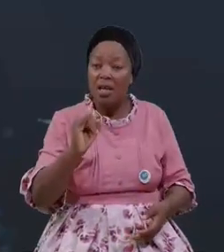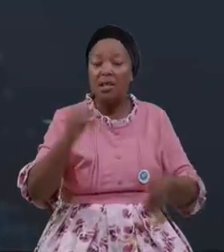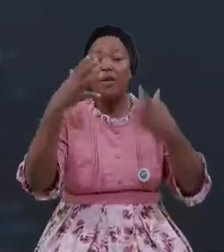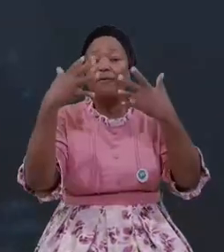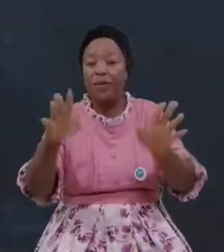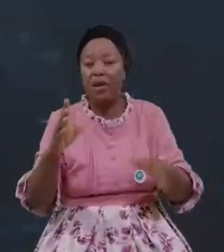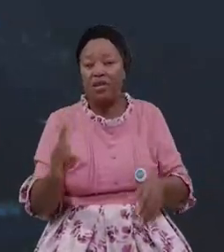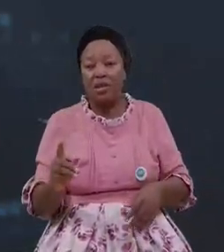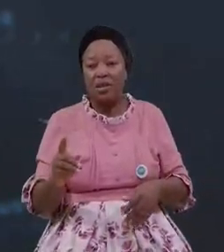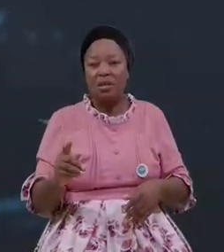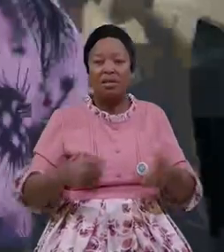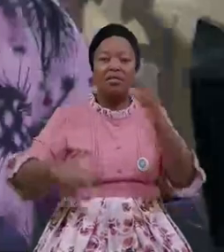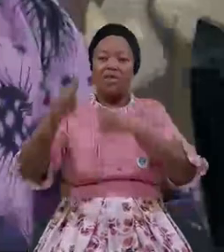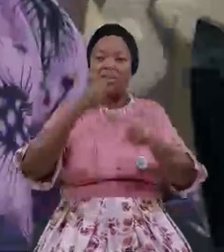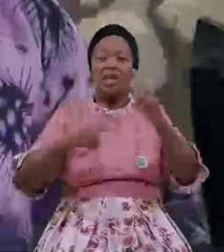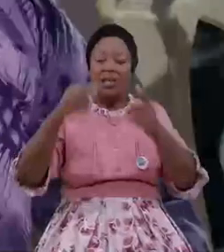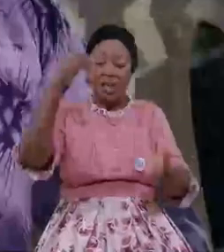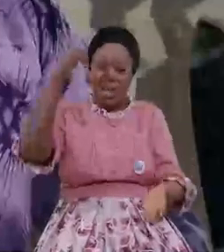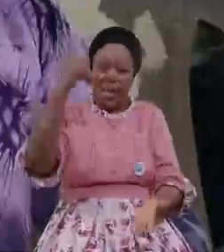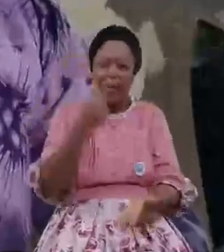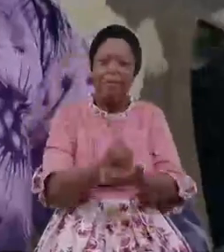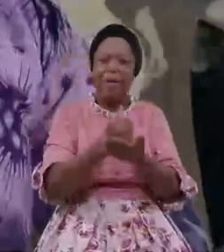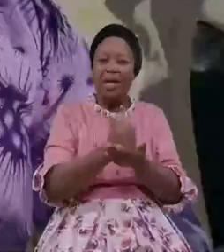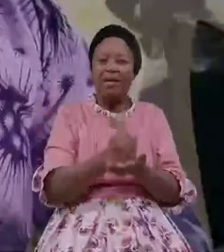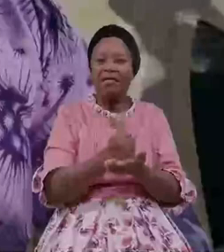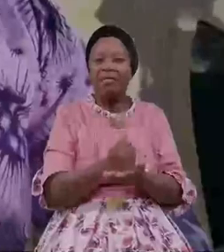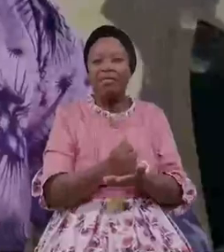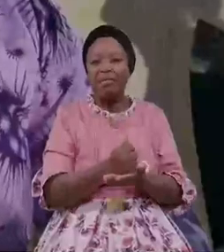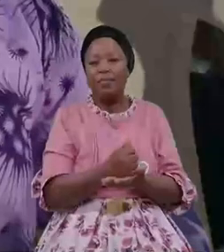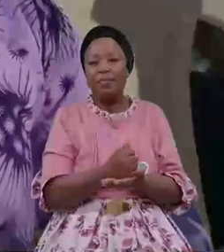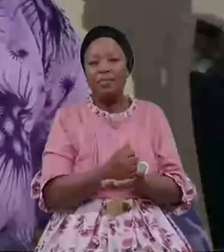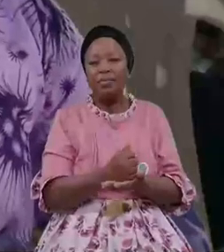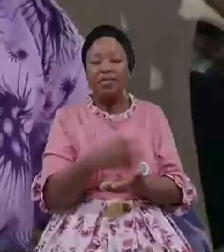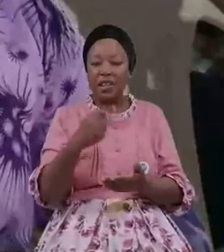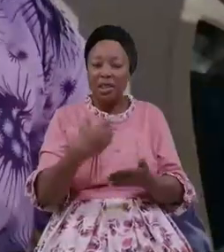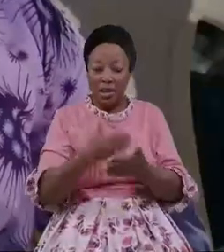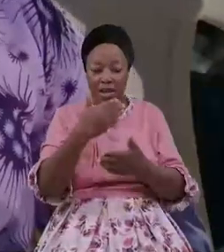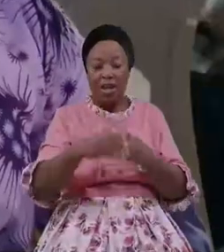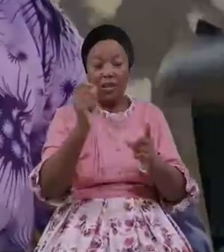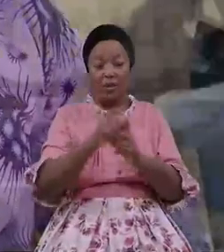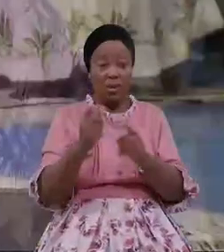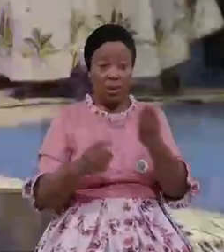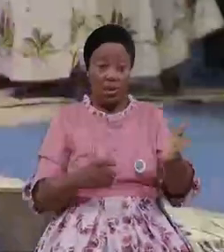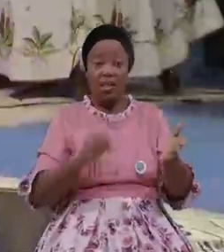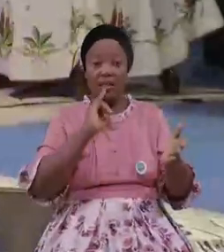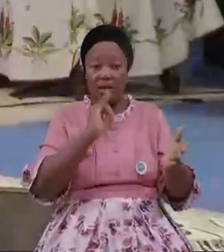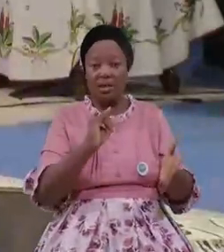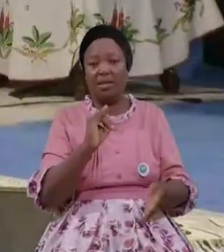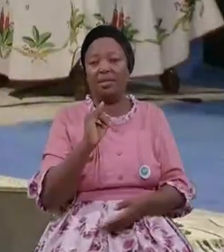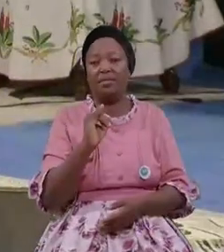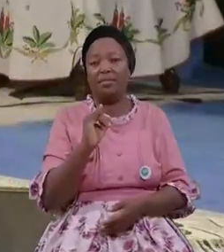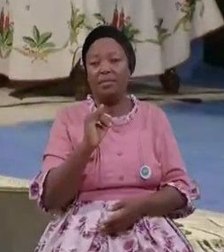accompli quelqu'un crie amen et ce qui suit là-bas